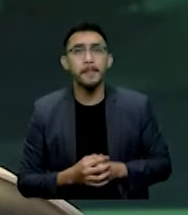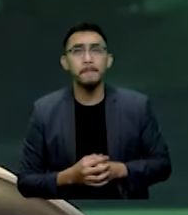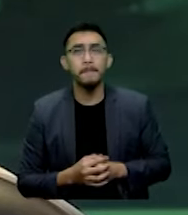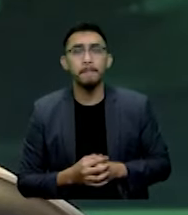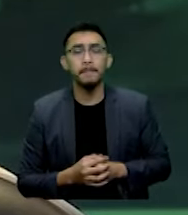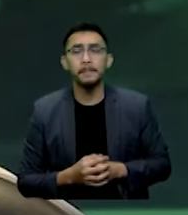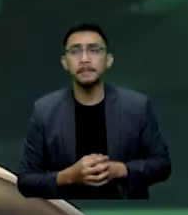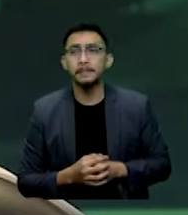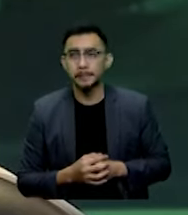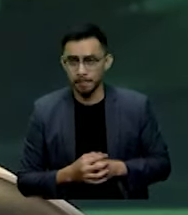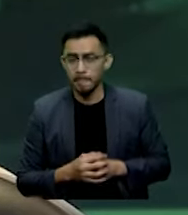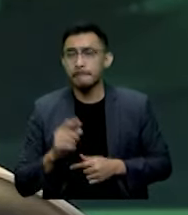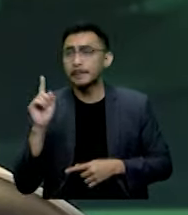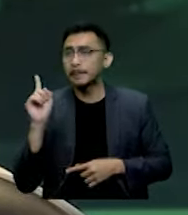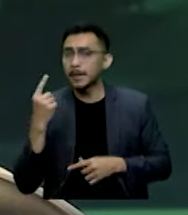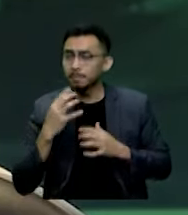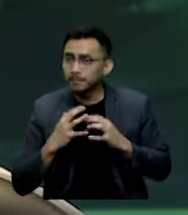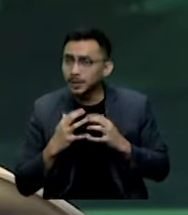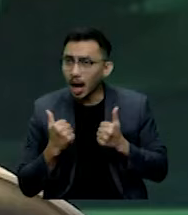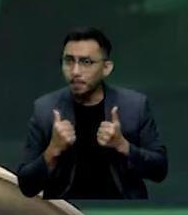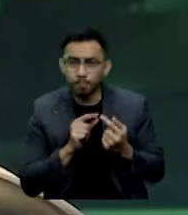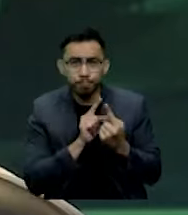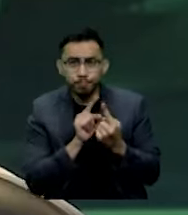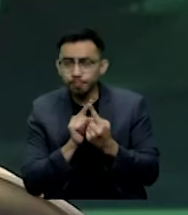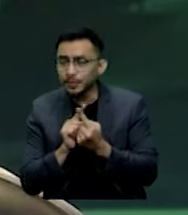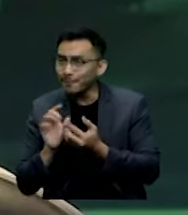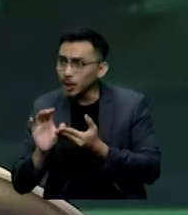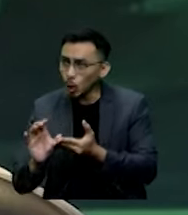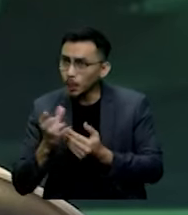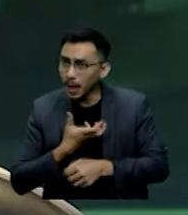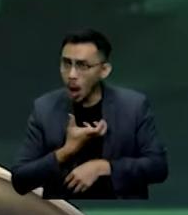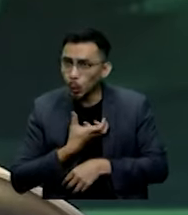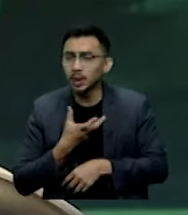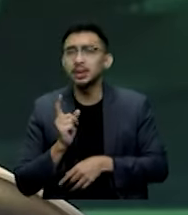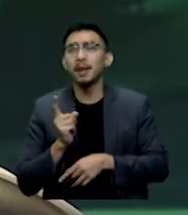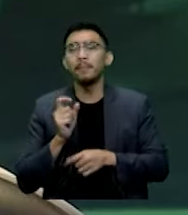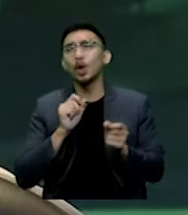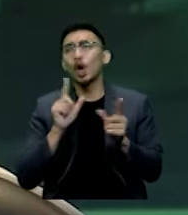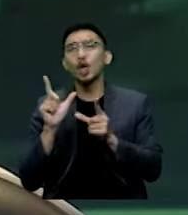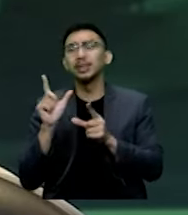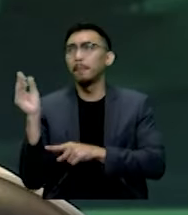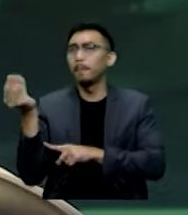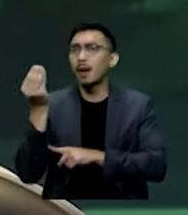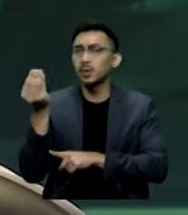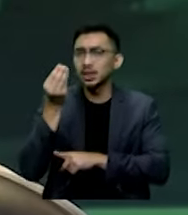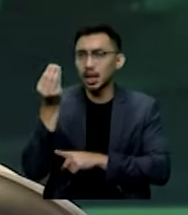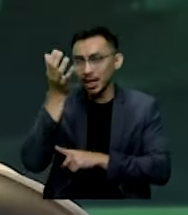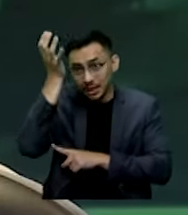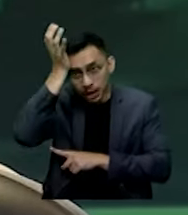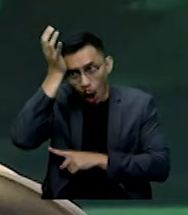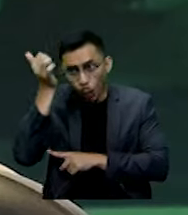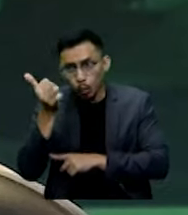sekali investor yang ingin berinvestasi karena konsep green tourism. Pariwisata hijau ini, saya sudah ada 3 atau